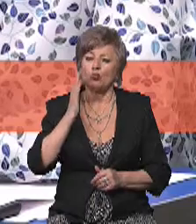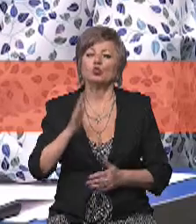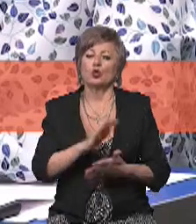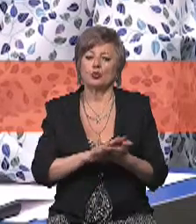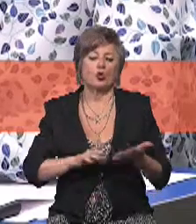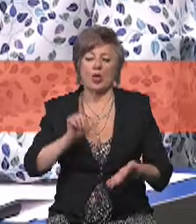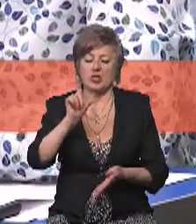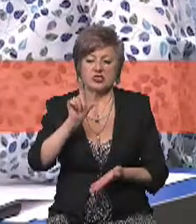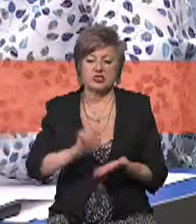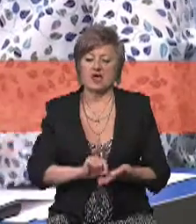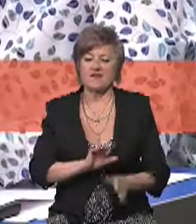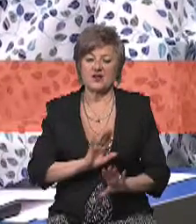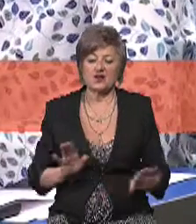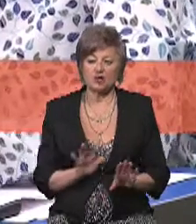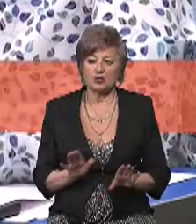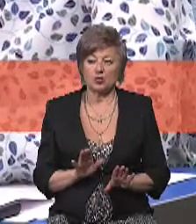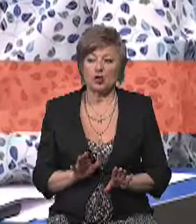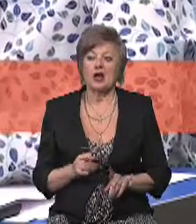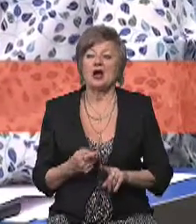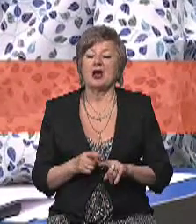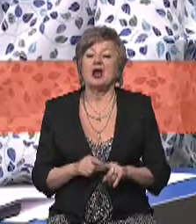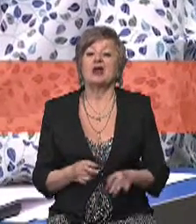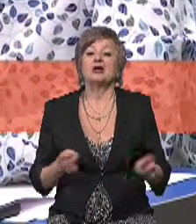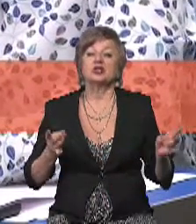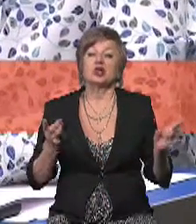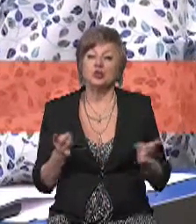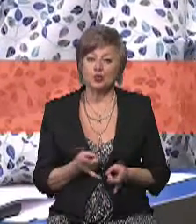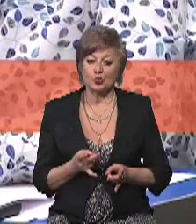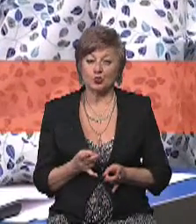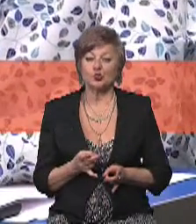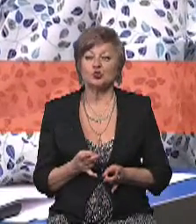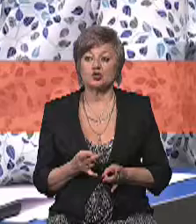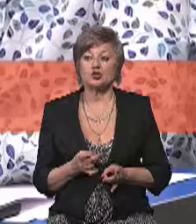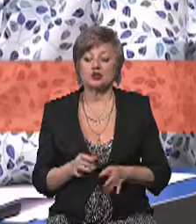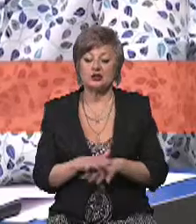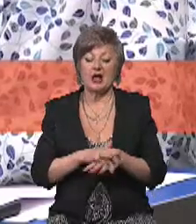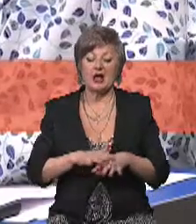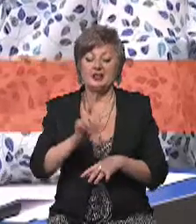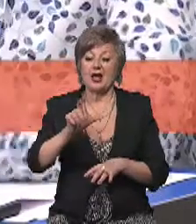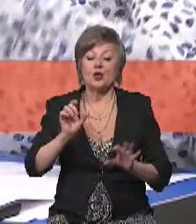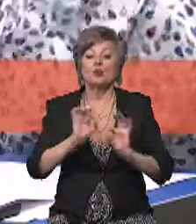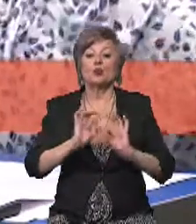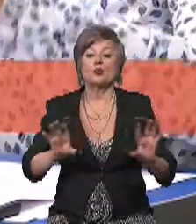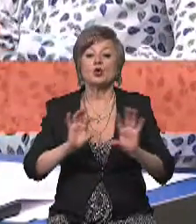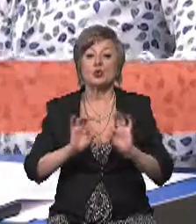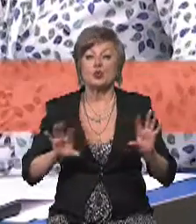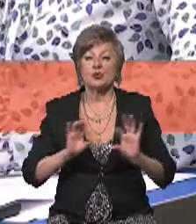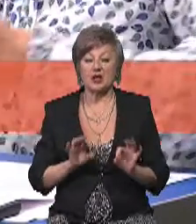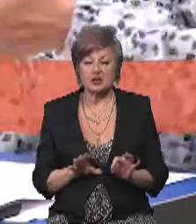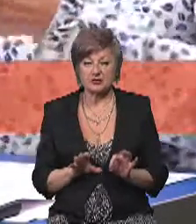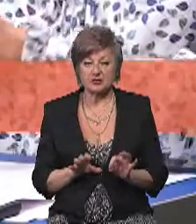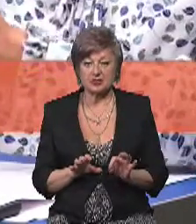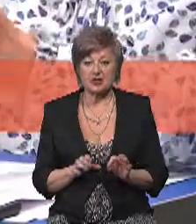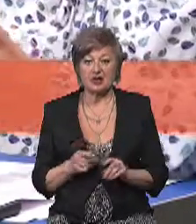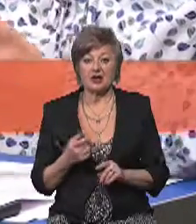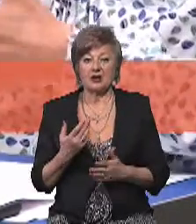продовжувати існувати. Просто це треба, відкритих списках. Да, це треба просто народу роз'яснювати. Що тобто навпаки, це не буде 200 округів,